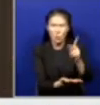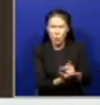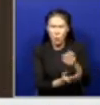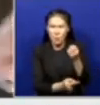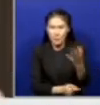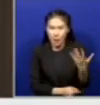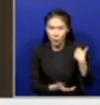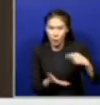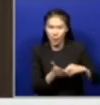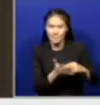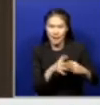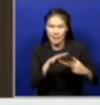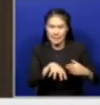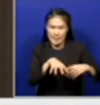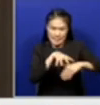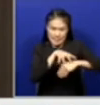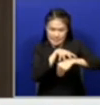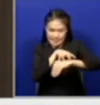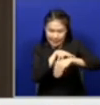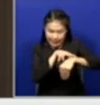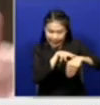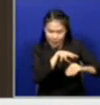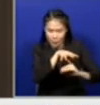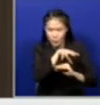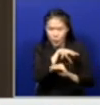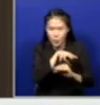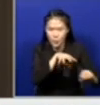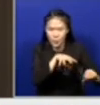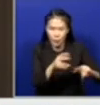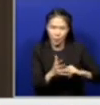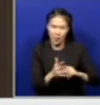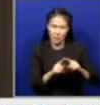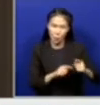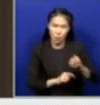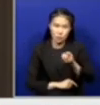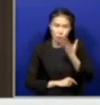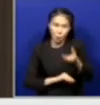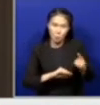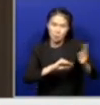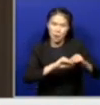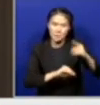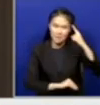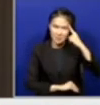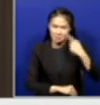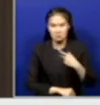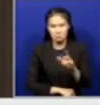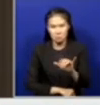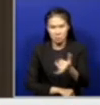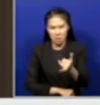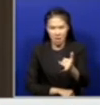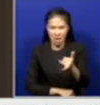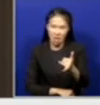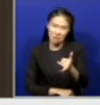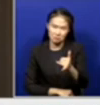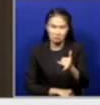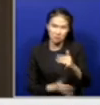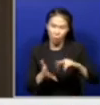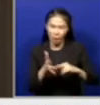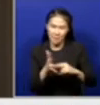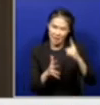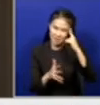SME ย่อยๆในราคาที่สูงกว่าอันนี้มันจะอาจจะเป็นบ่